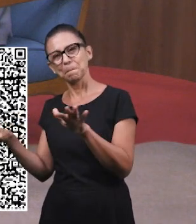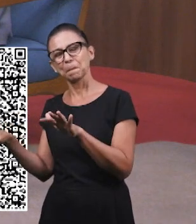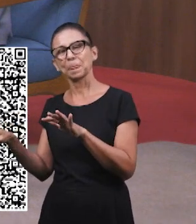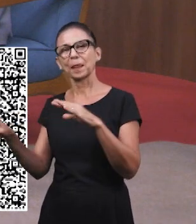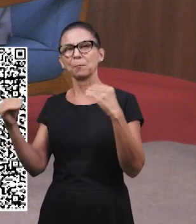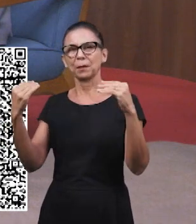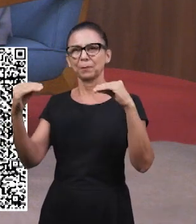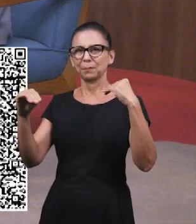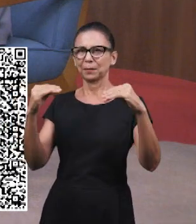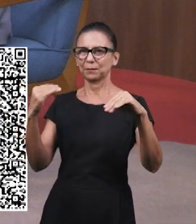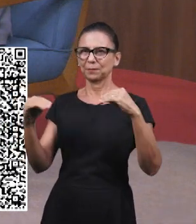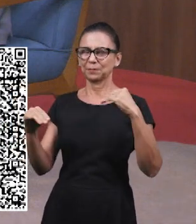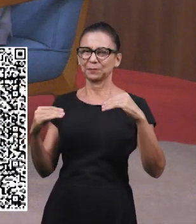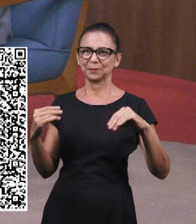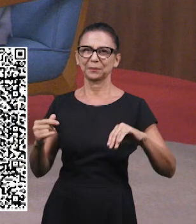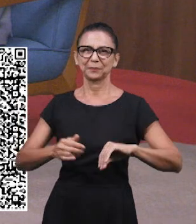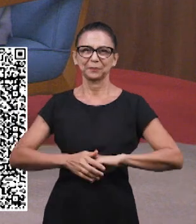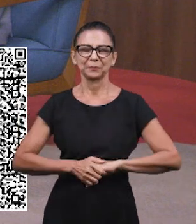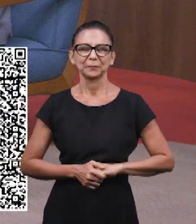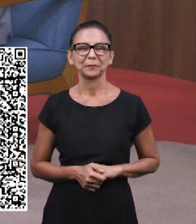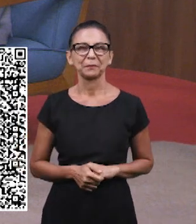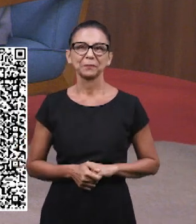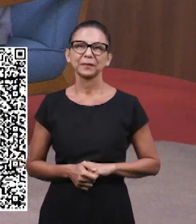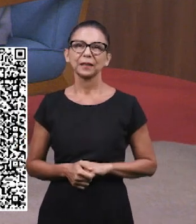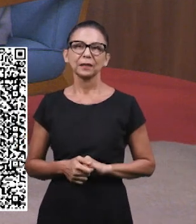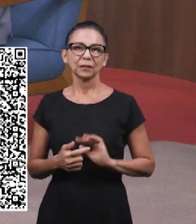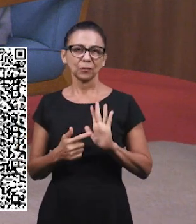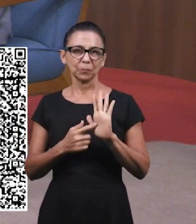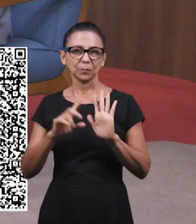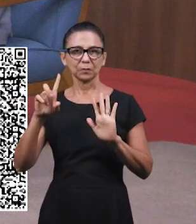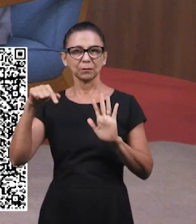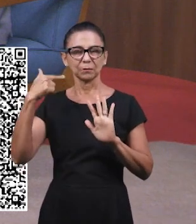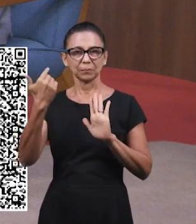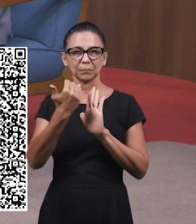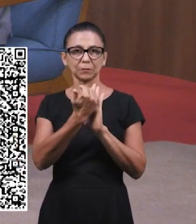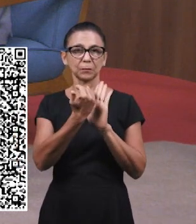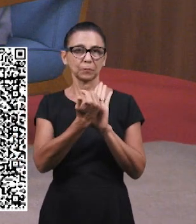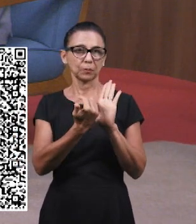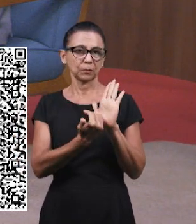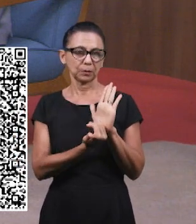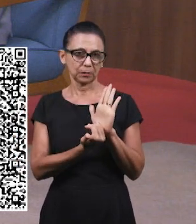temps, montrer au prochain programme dans le volet leçon du Manaïm.